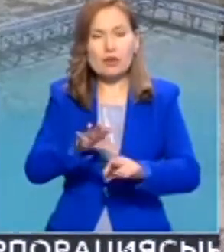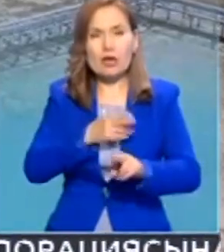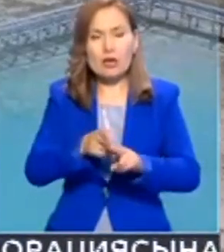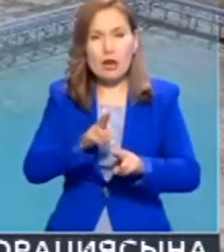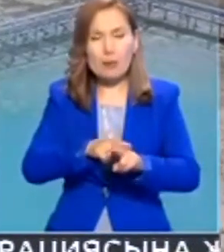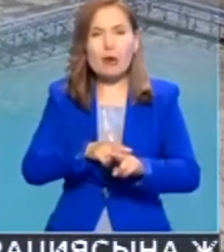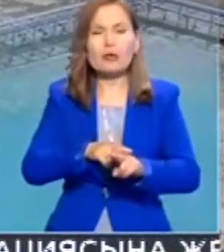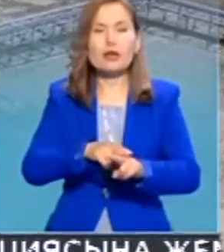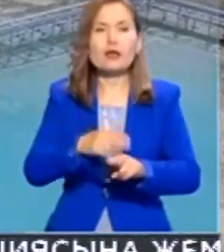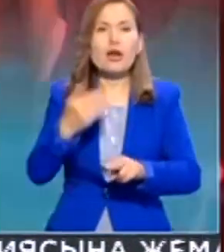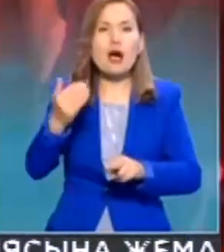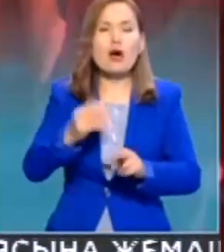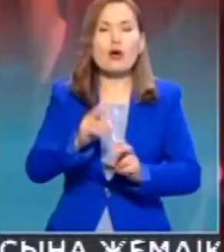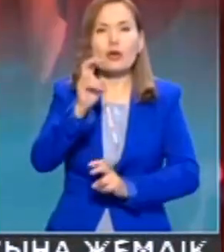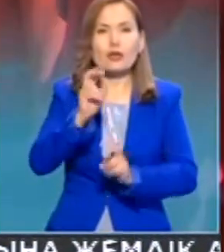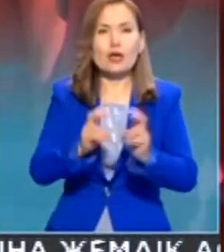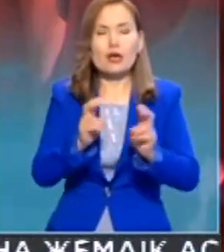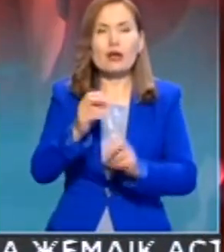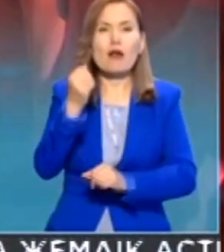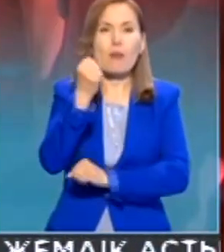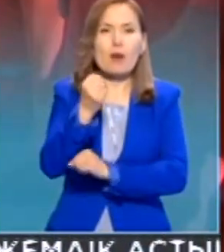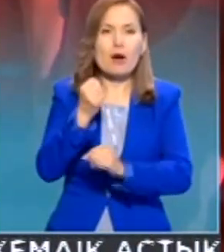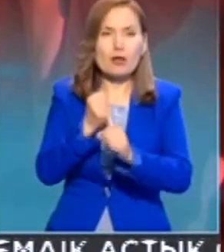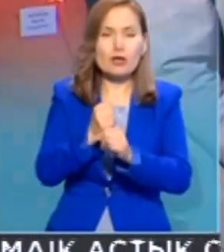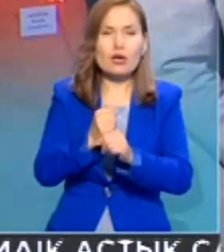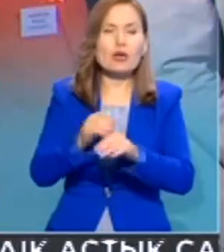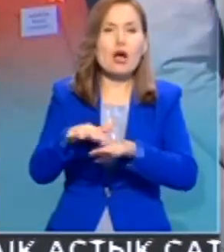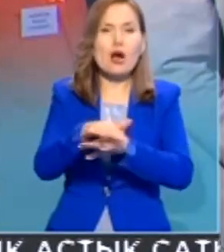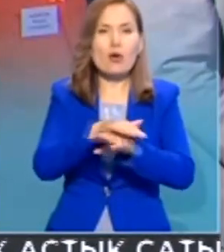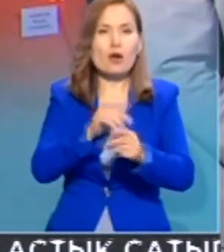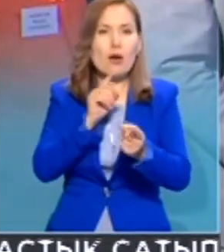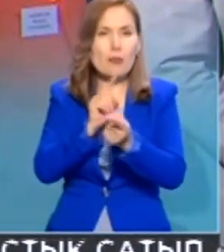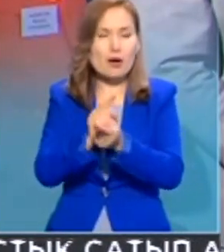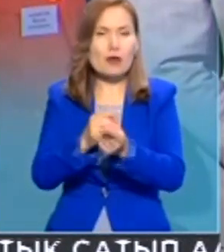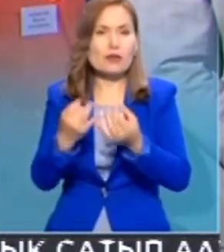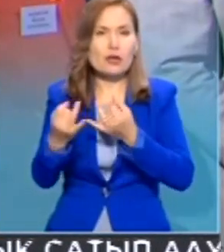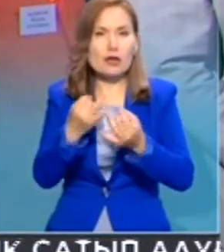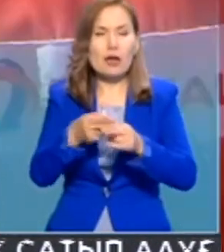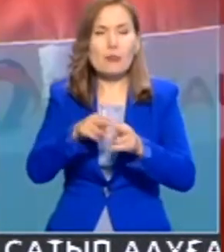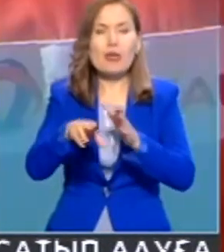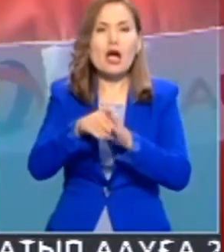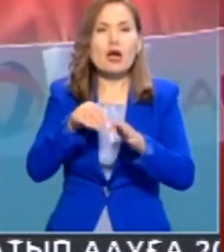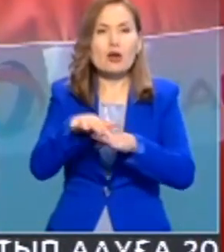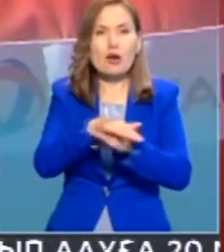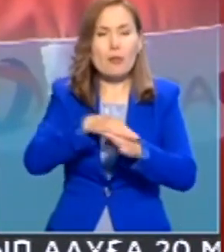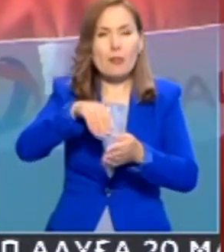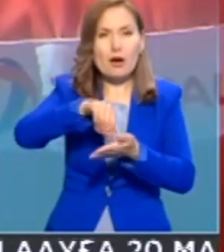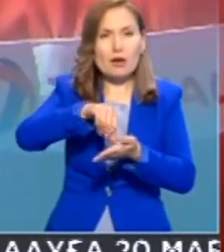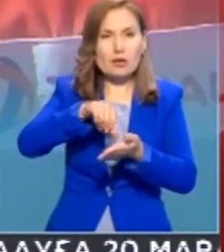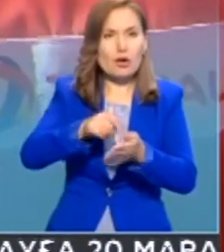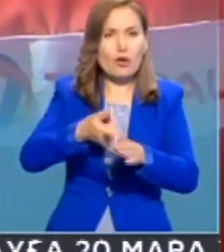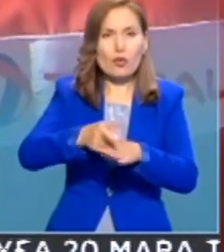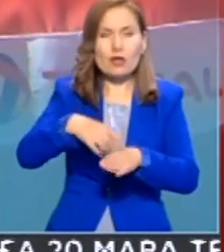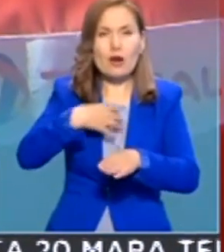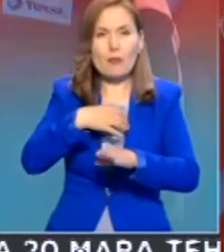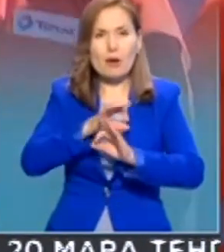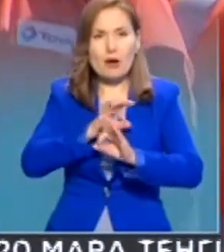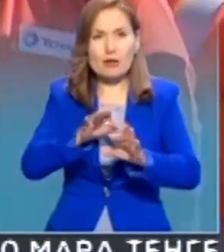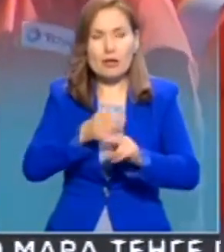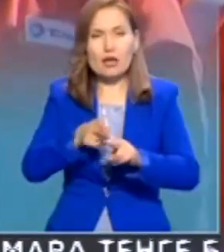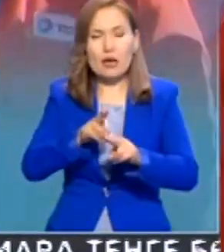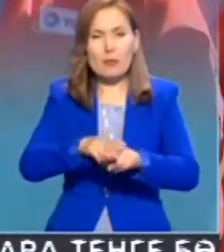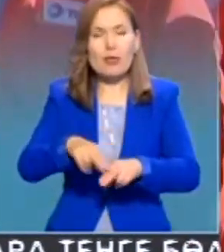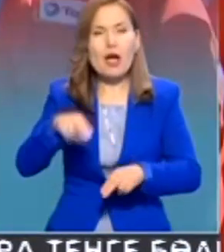Сапар соңында Total компаниясындағы мұнай кен орындардағы жұмыскерлермен сөйлесіп, референдумның мән-маңызын талқылады. Маңғыстау